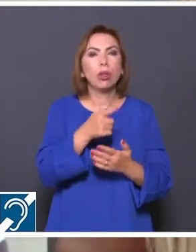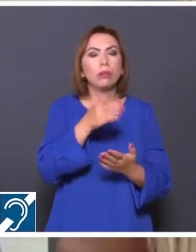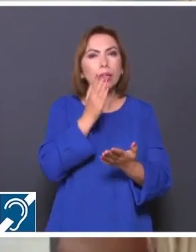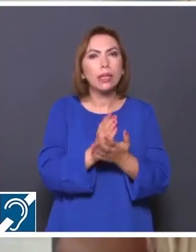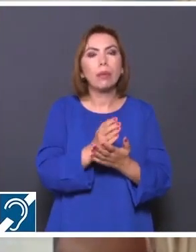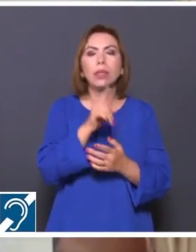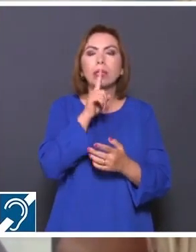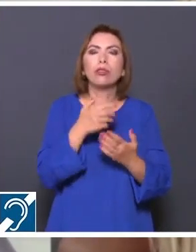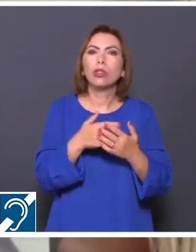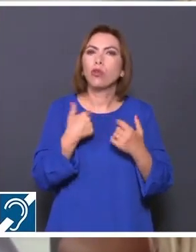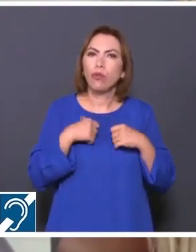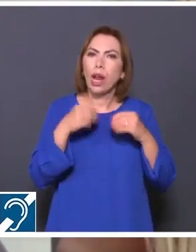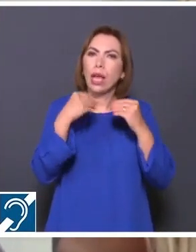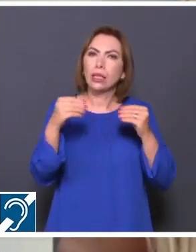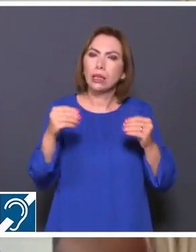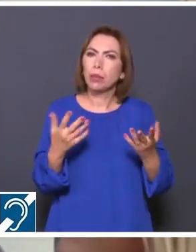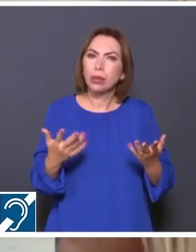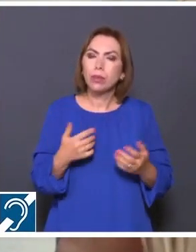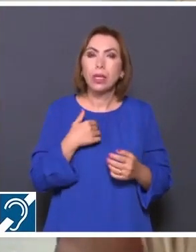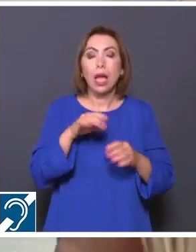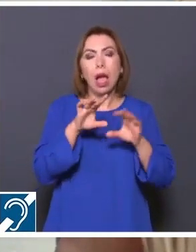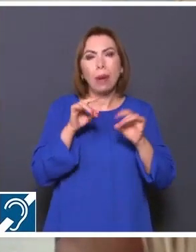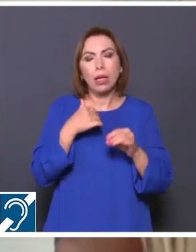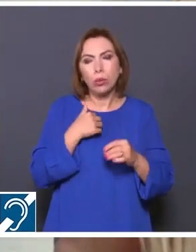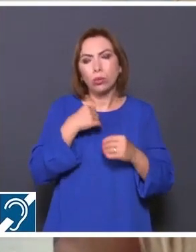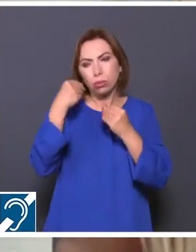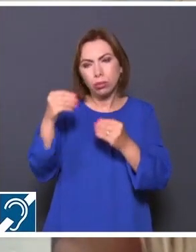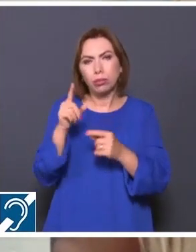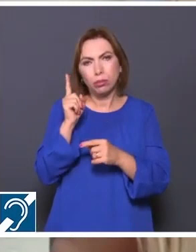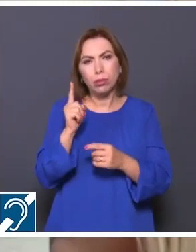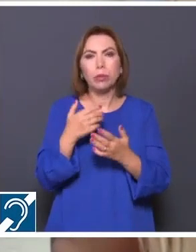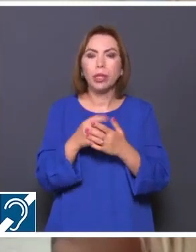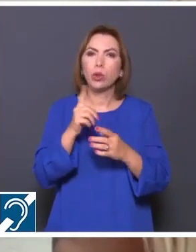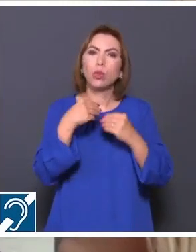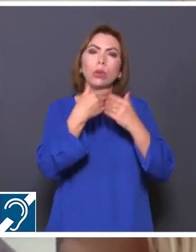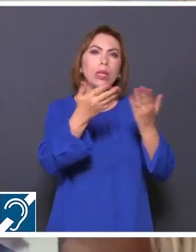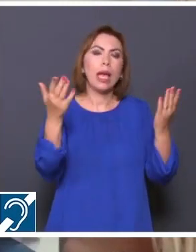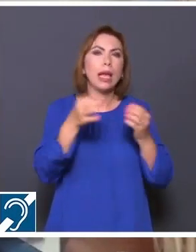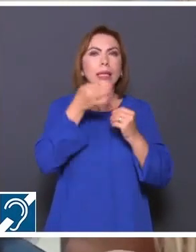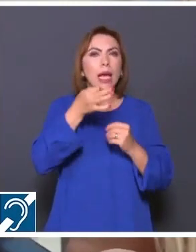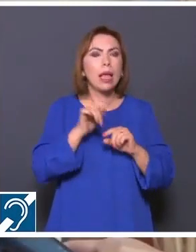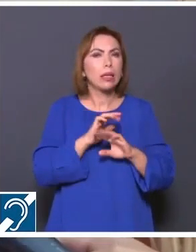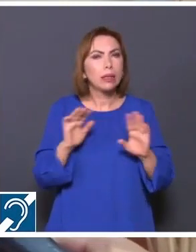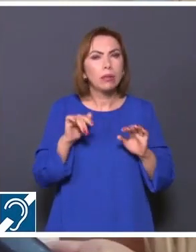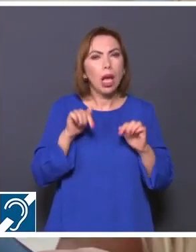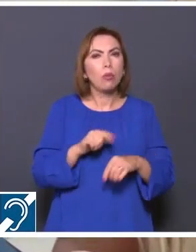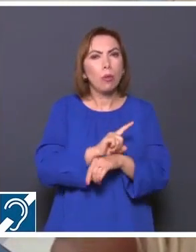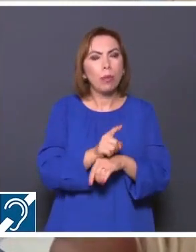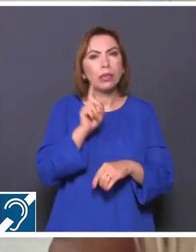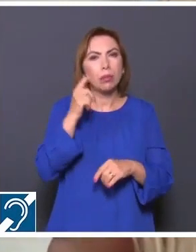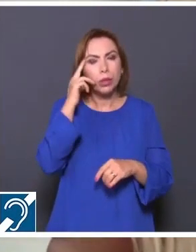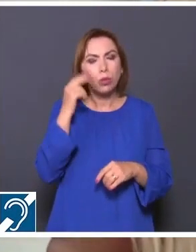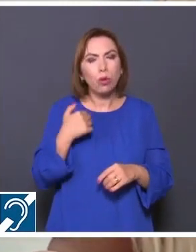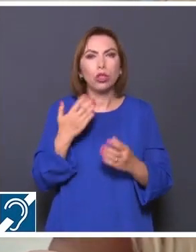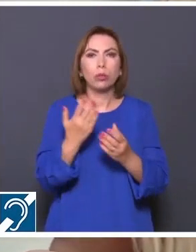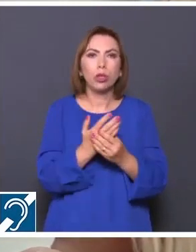ales Am ales la îndrumarea mea Să nu dea nicio declarație la acest moment trebuie să cunoaștem și noi